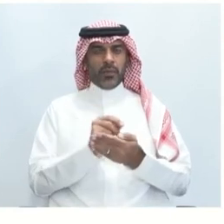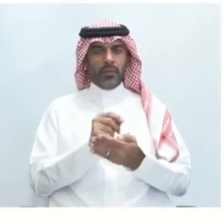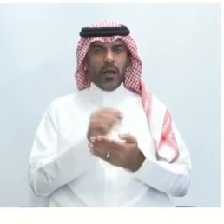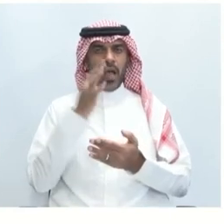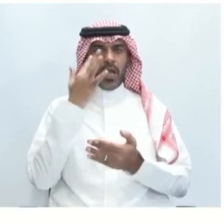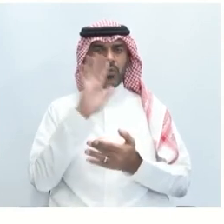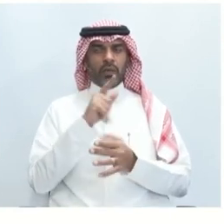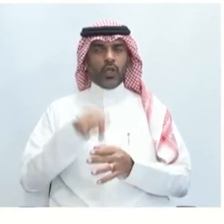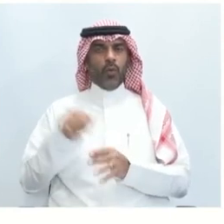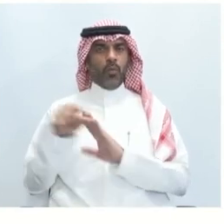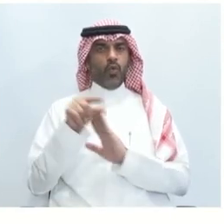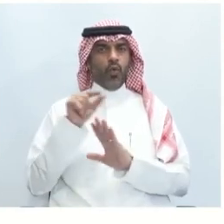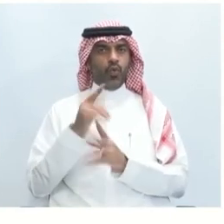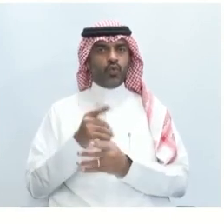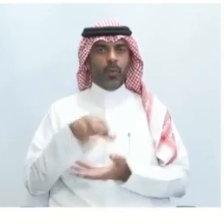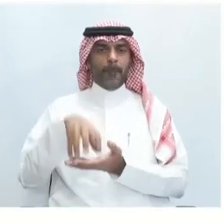السعوديه